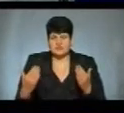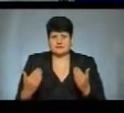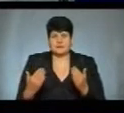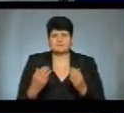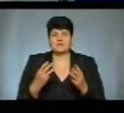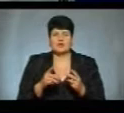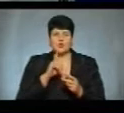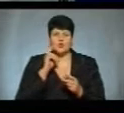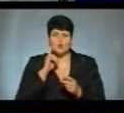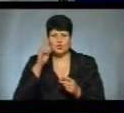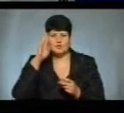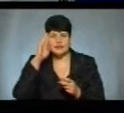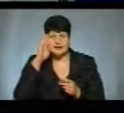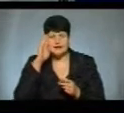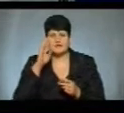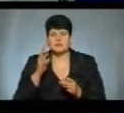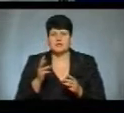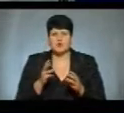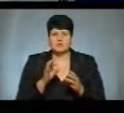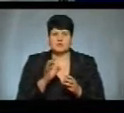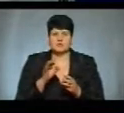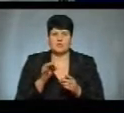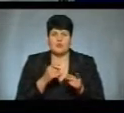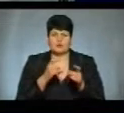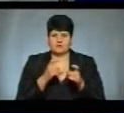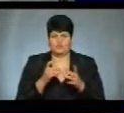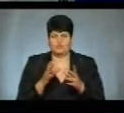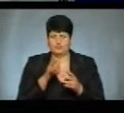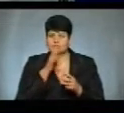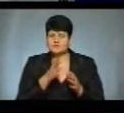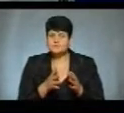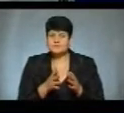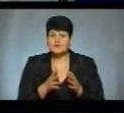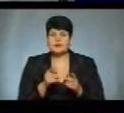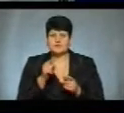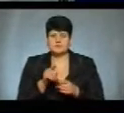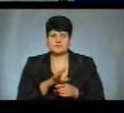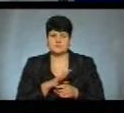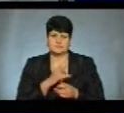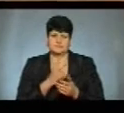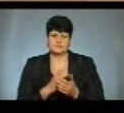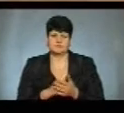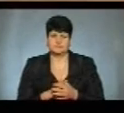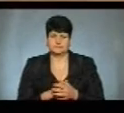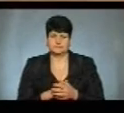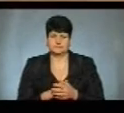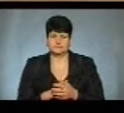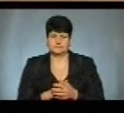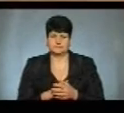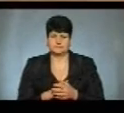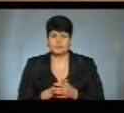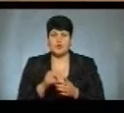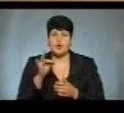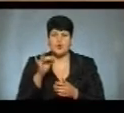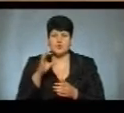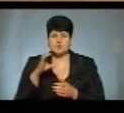печі», яку відкрили у Тернопільській бібліотеці музеї «Літературне Тернопілля». Там побувала наша Анжела Шова. До Росухацької